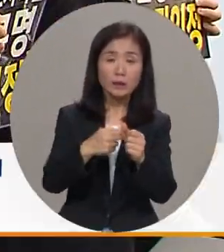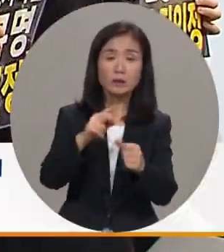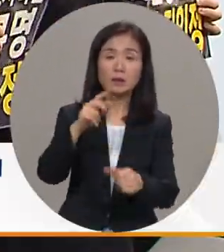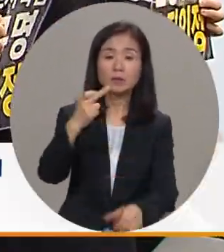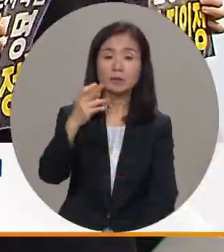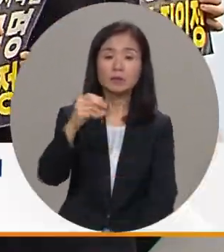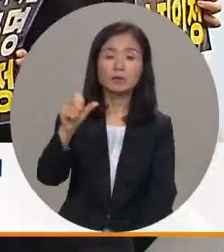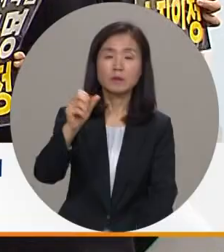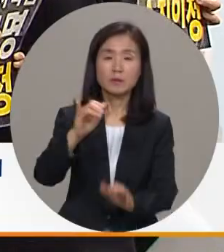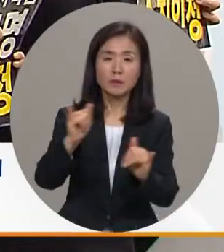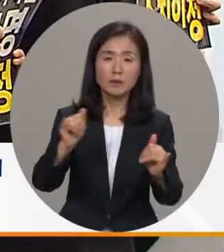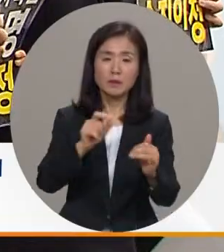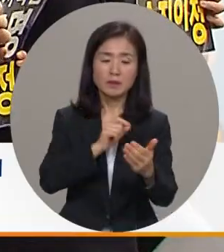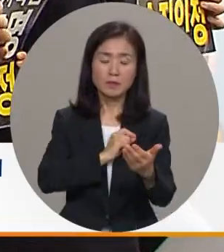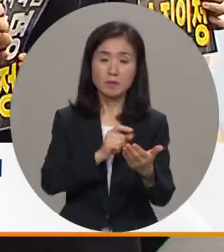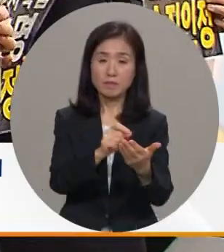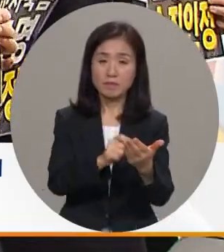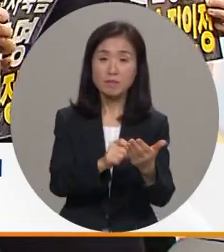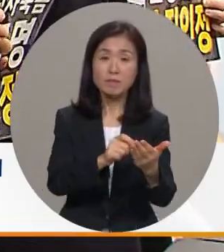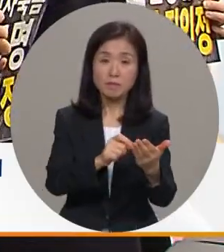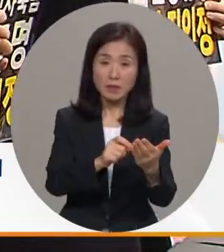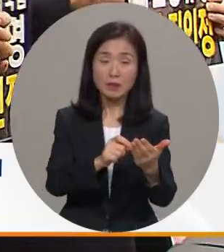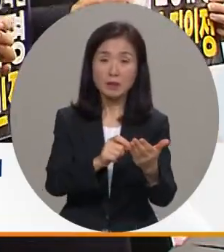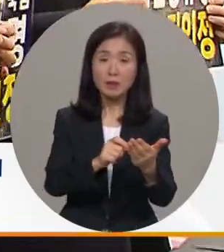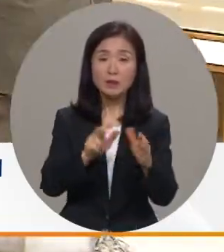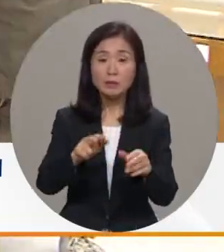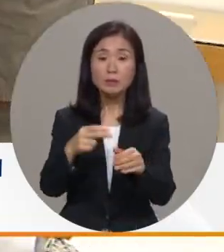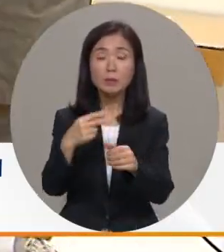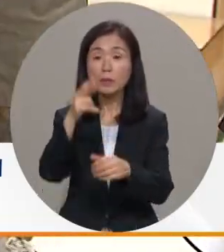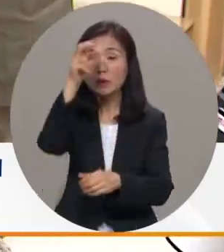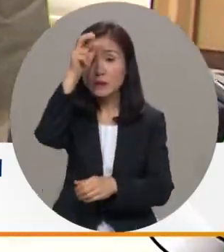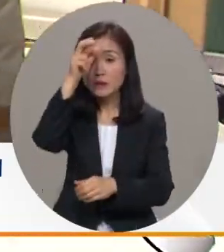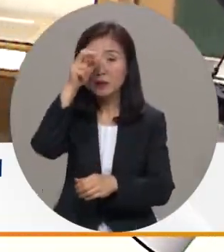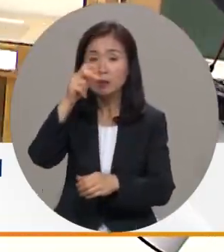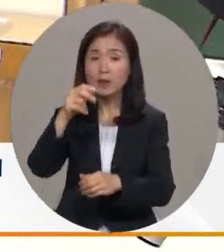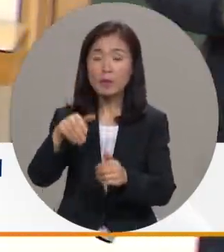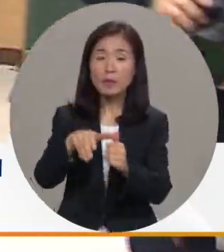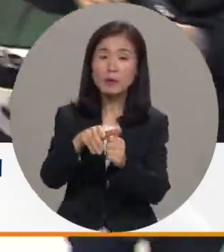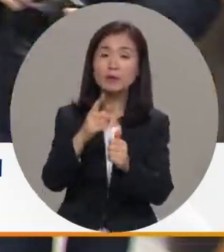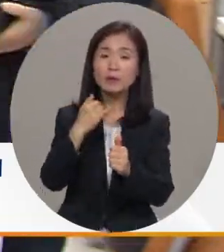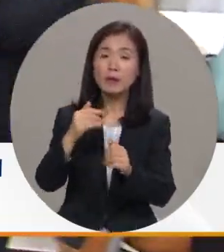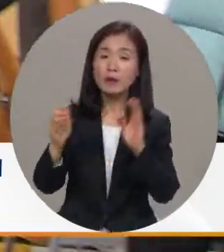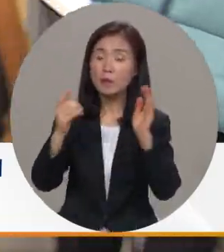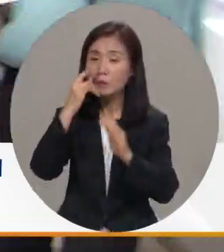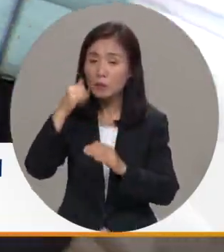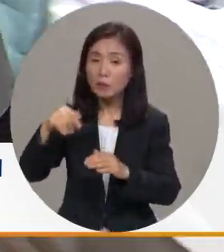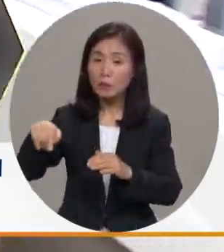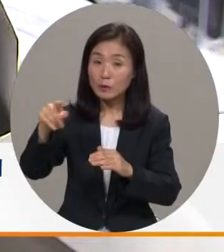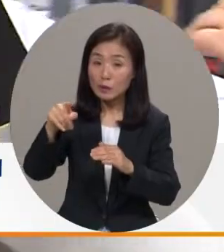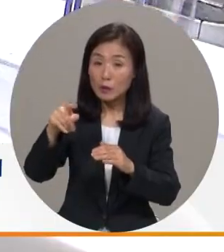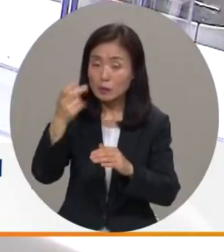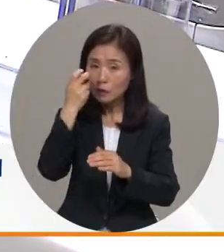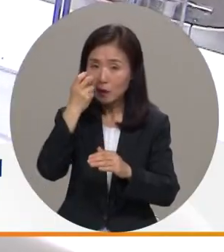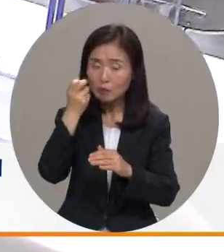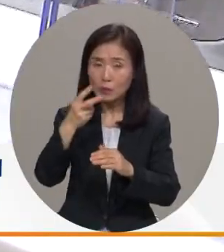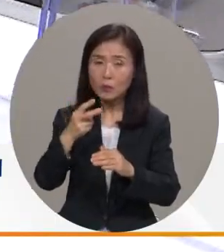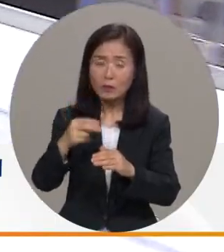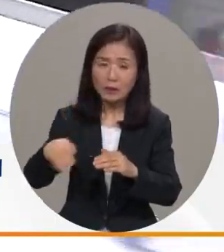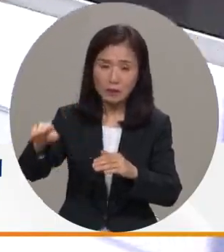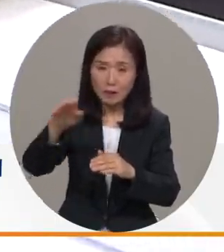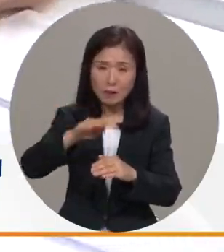12만 5천여 명의 서명을 받아 현직 경찰인 가해자 학부모에 대한 조사를 포함해 전반적인 수사